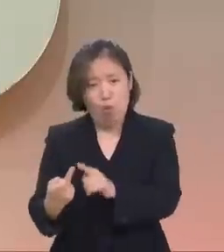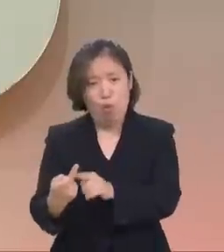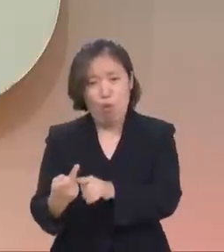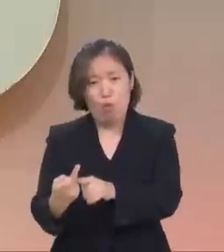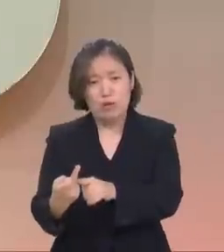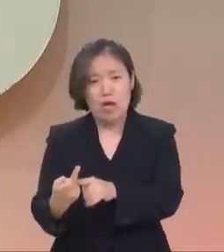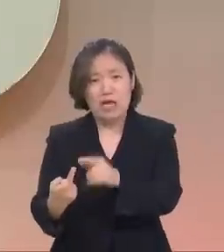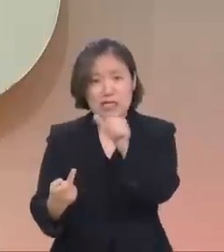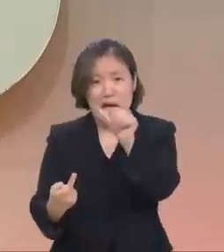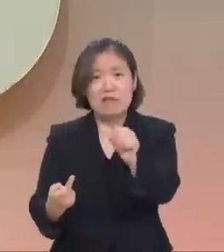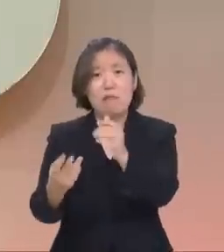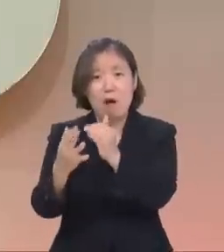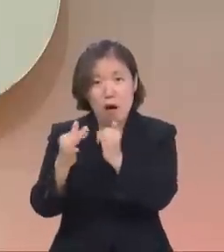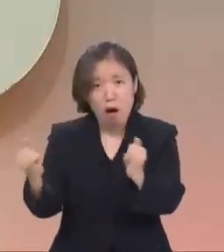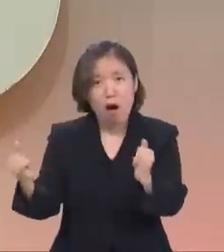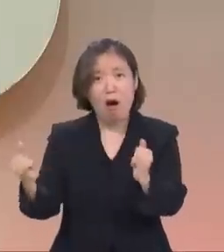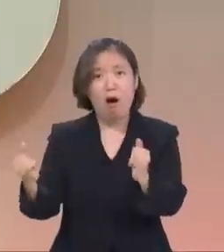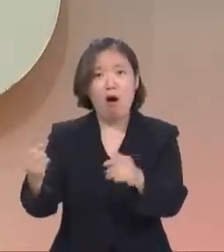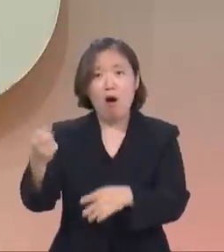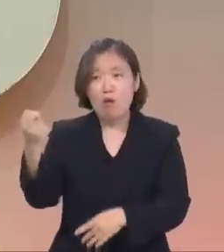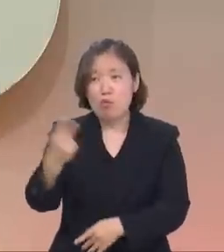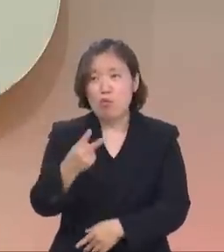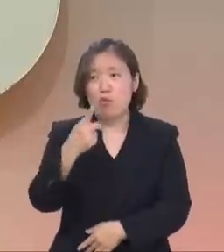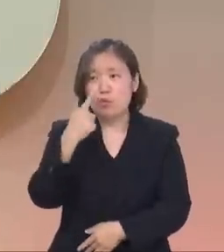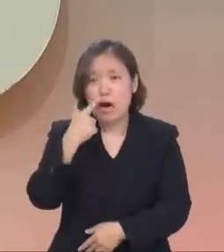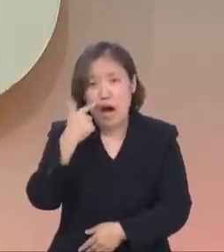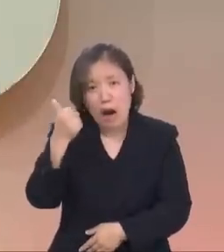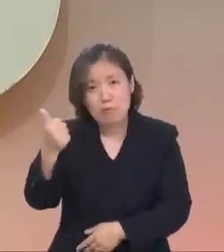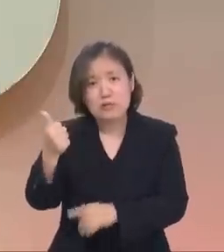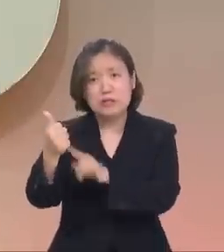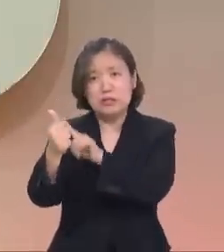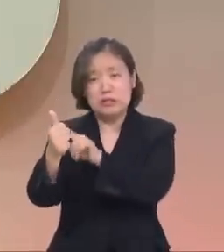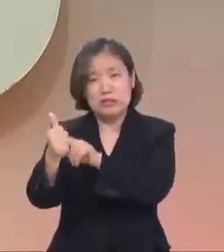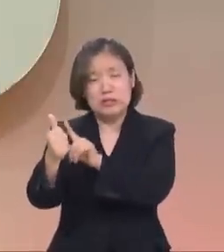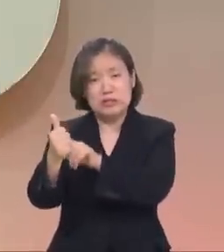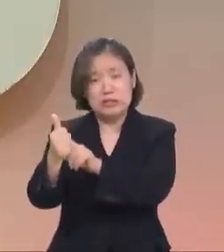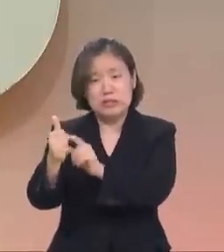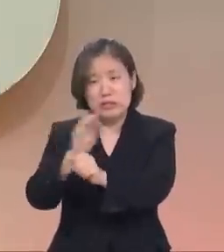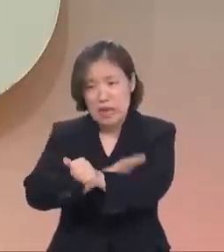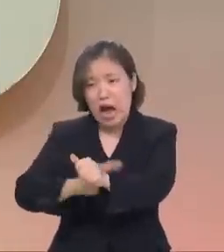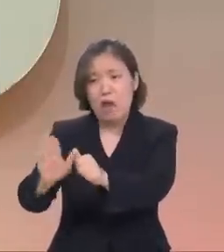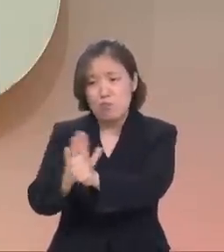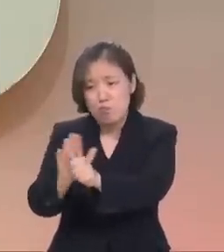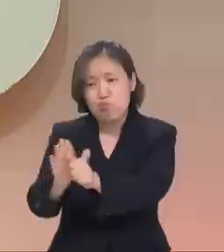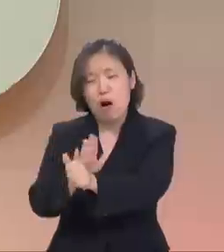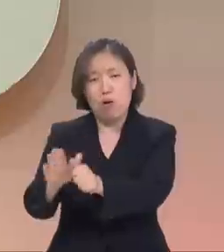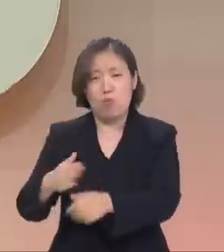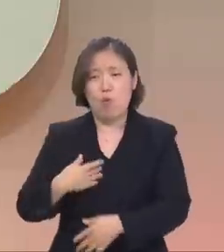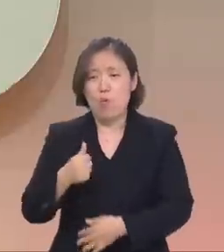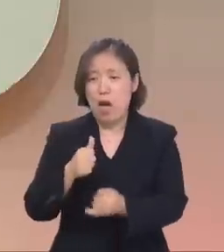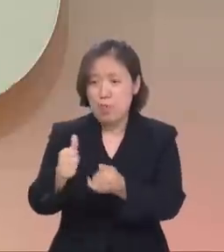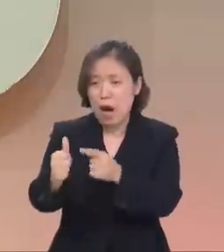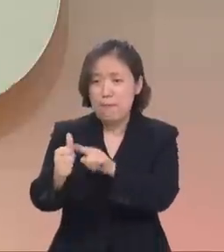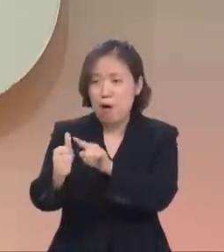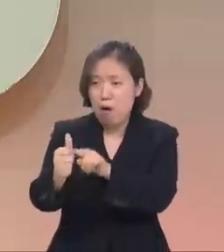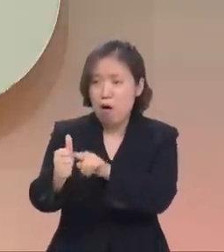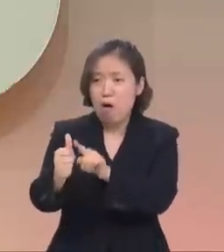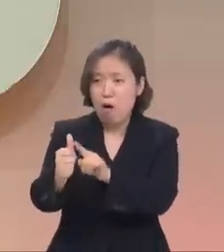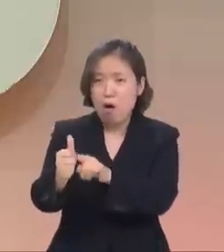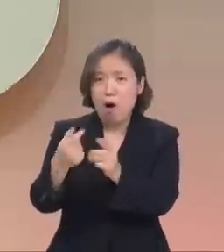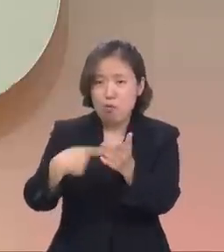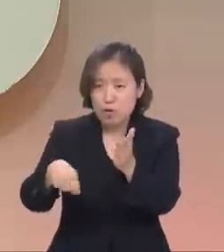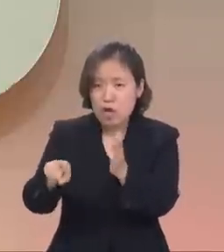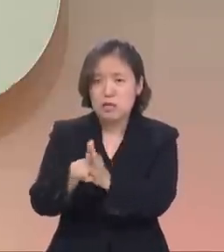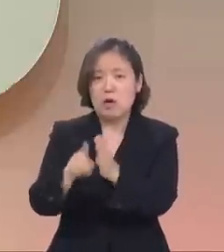집안에 맏며느리로 들어가고 그렇게 시아버지님을 모시고 남편 하나 바라보고 오로지 가족을